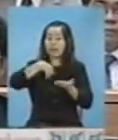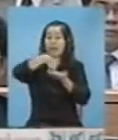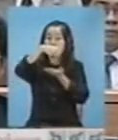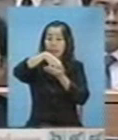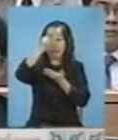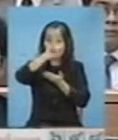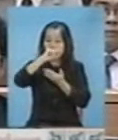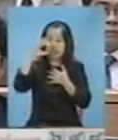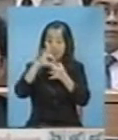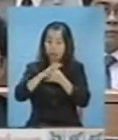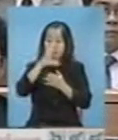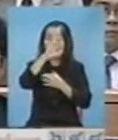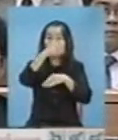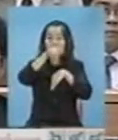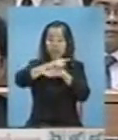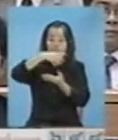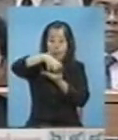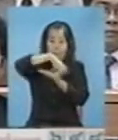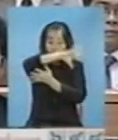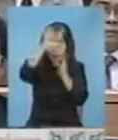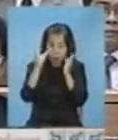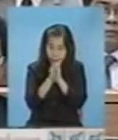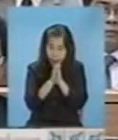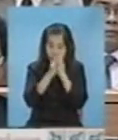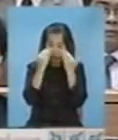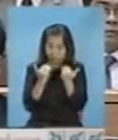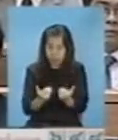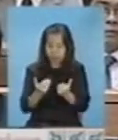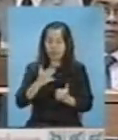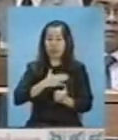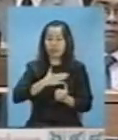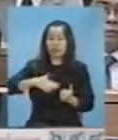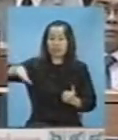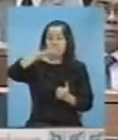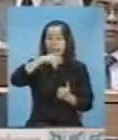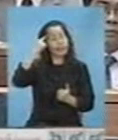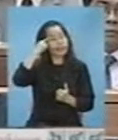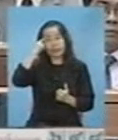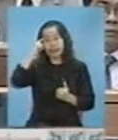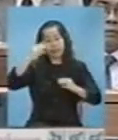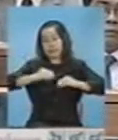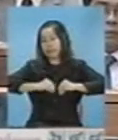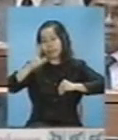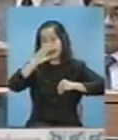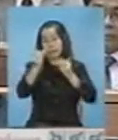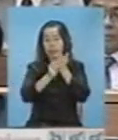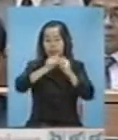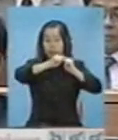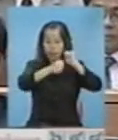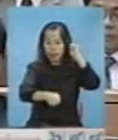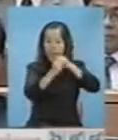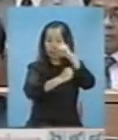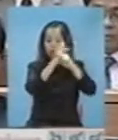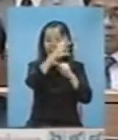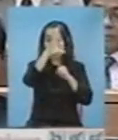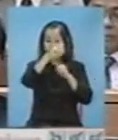ต่อท่านประธานสภามาทั้งหมดนี้พวกกับผมจึงไม่เห็นด้วยกับการฉีกรัฐธรรมนูญฉ